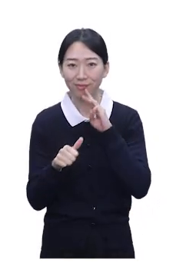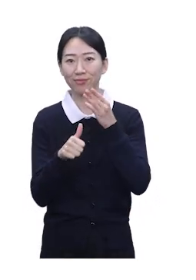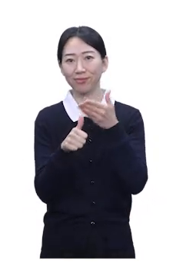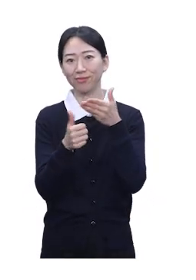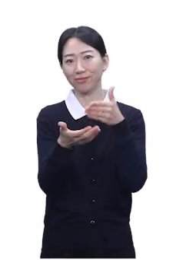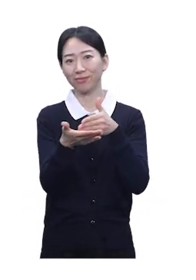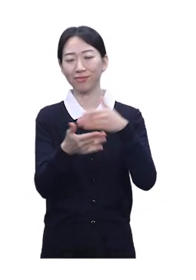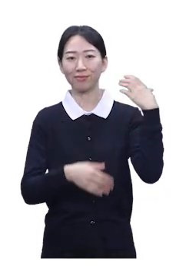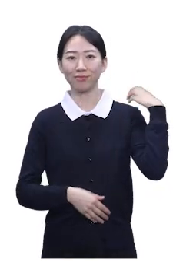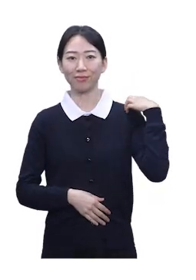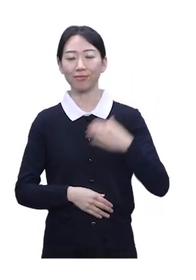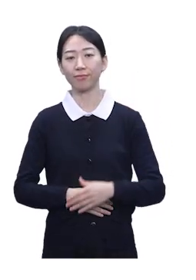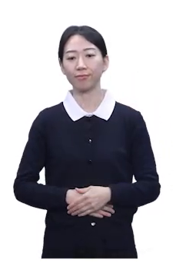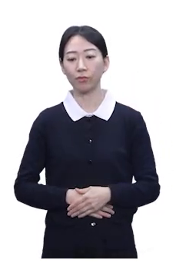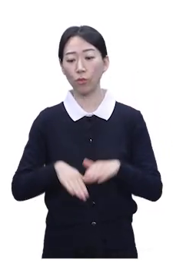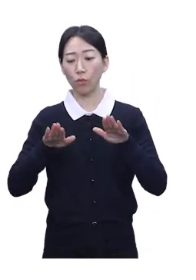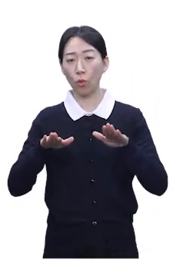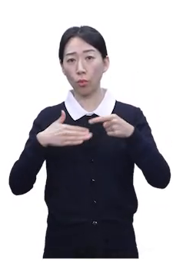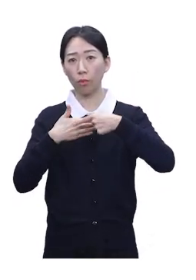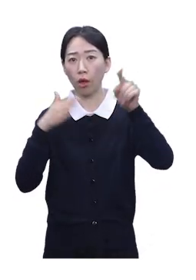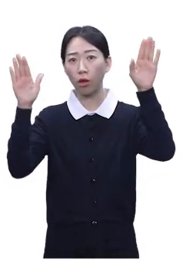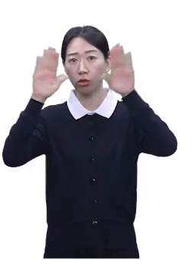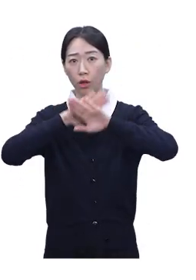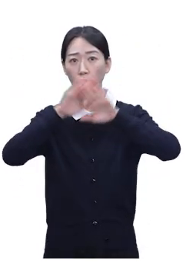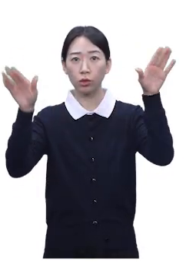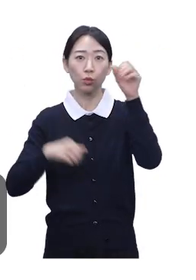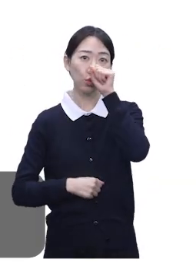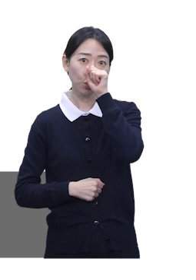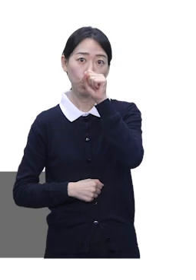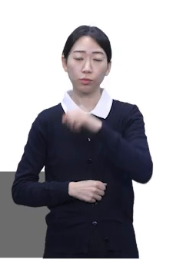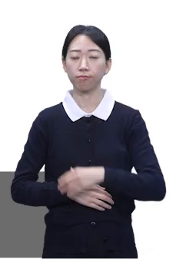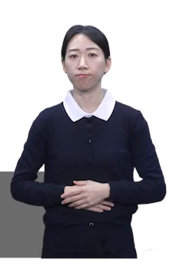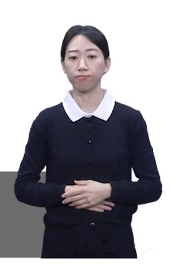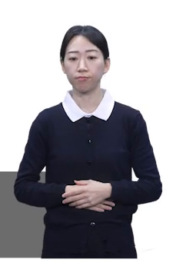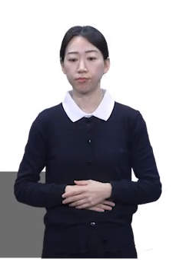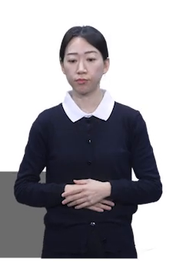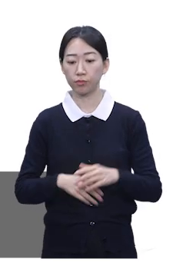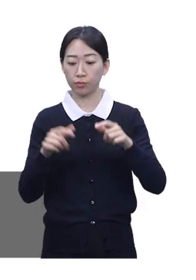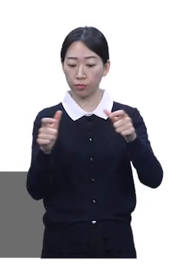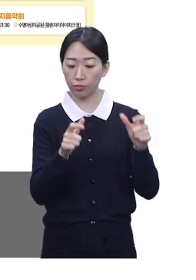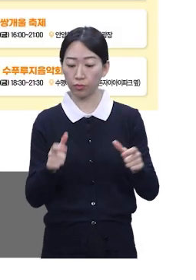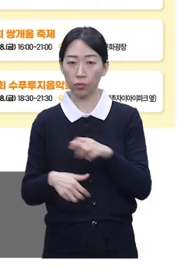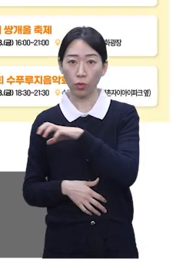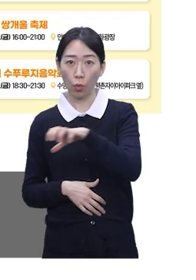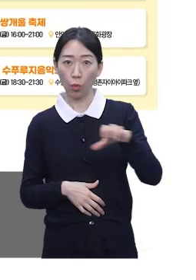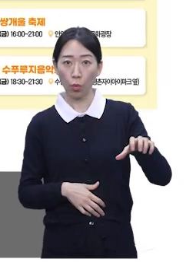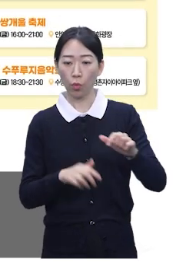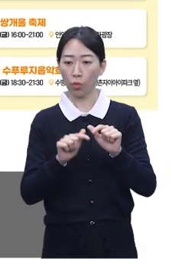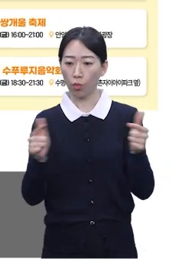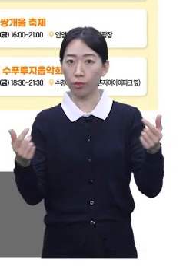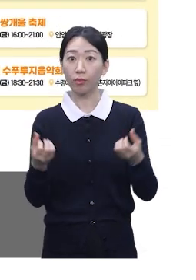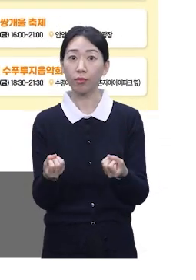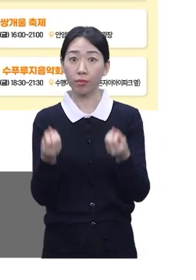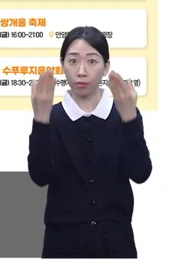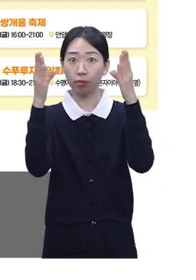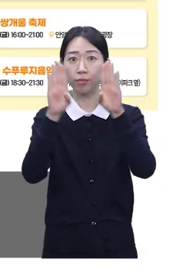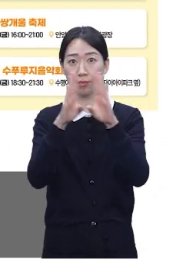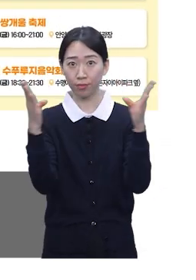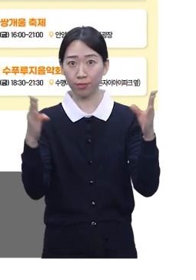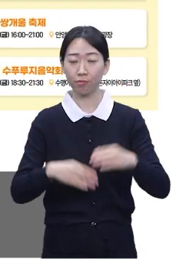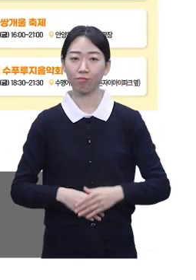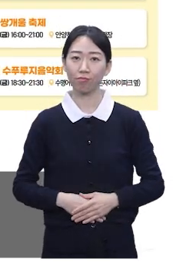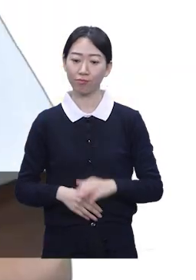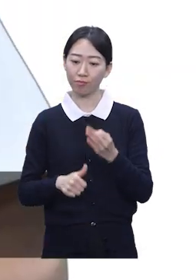안녕하세요. 3분 한양의 이현주입니다. 바깥 활동하기 좋은 날씨가 이어지면서 지역 곳곳에서는 다양한 행사들이